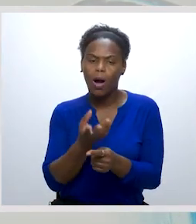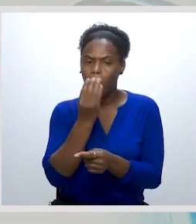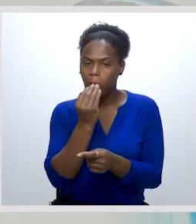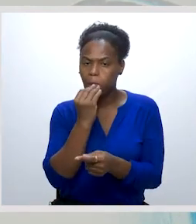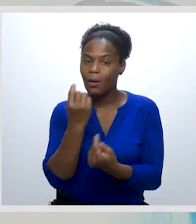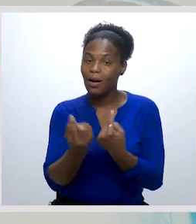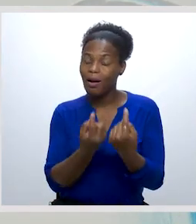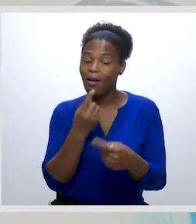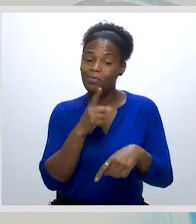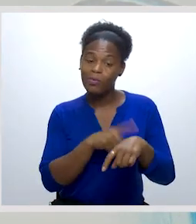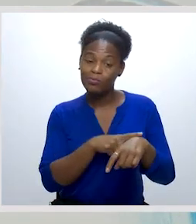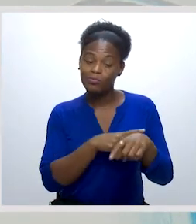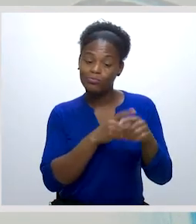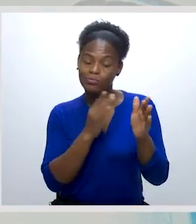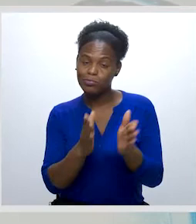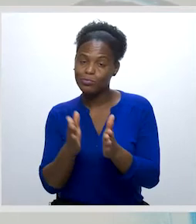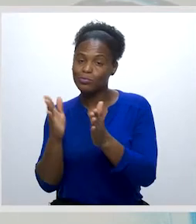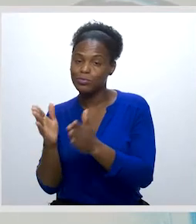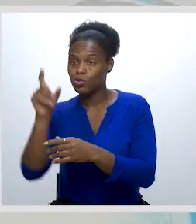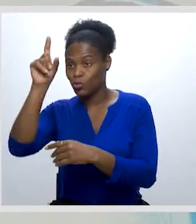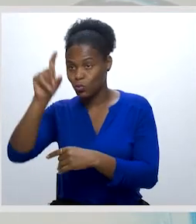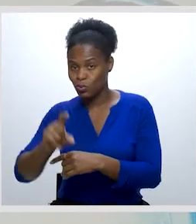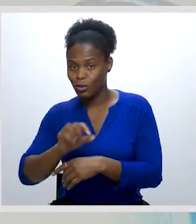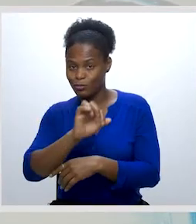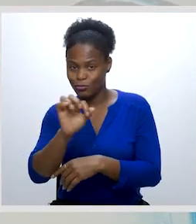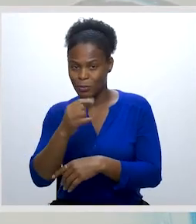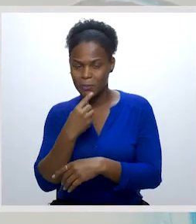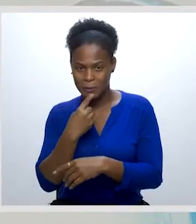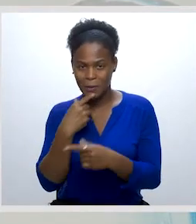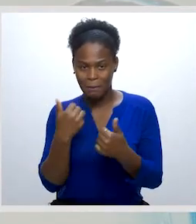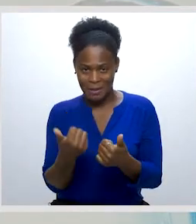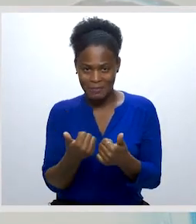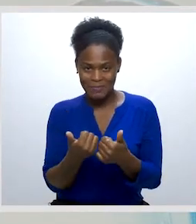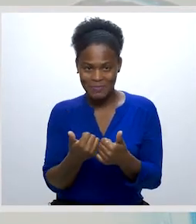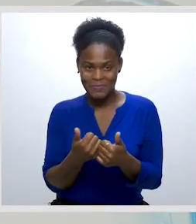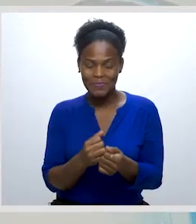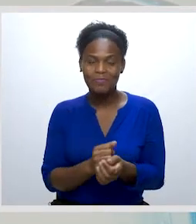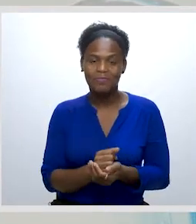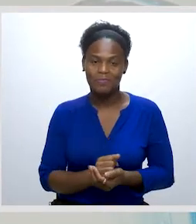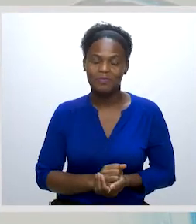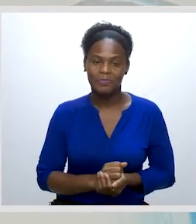à chaque période de la journée. Tout le monde a bien compris?